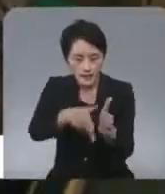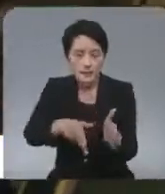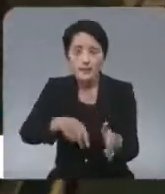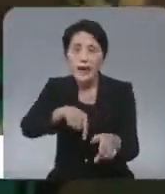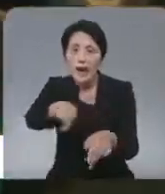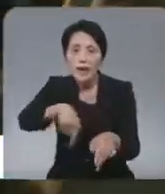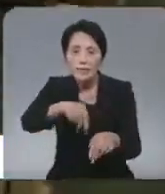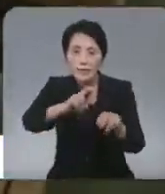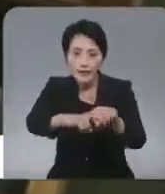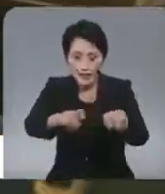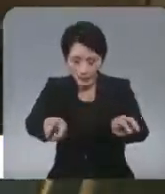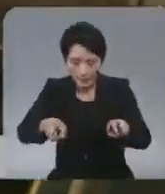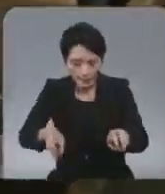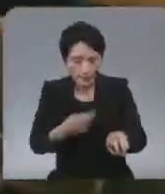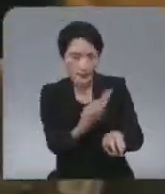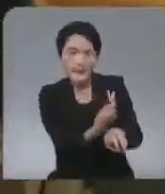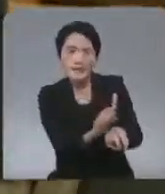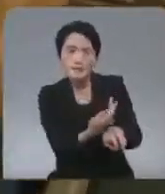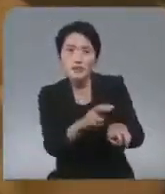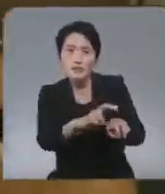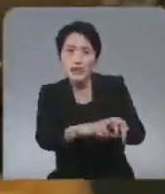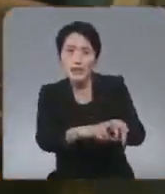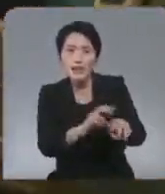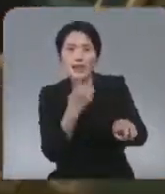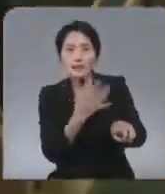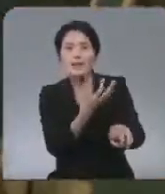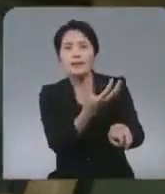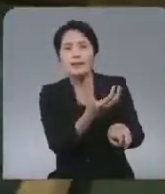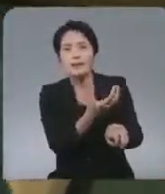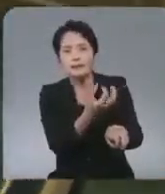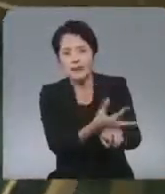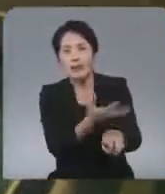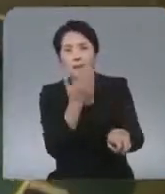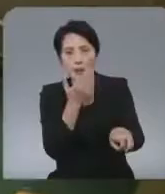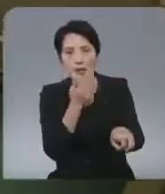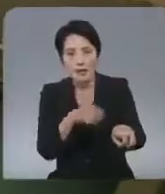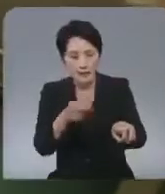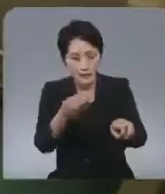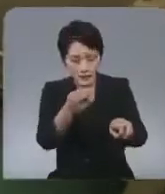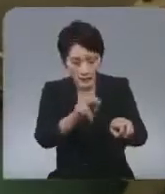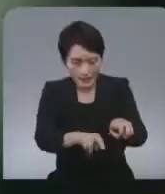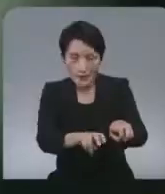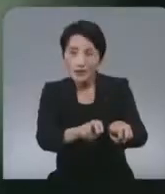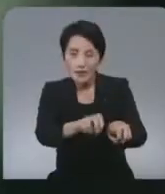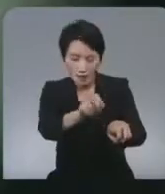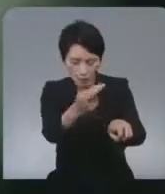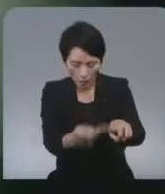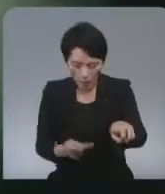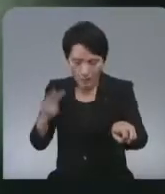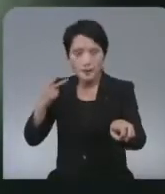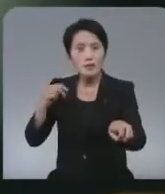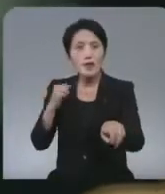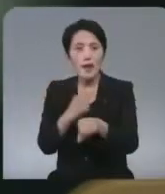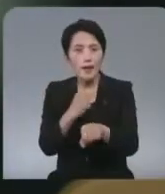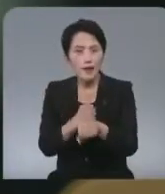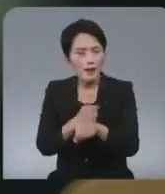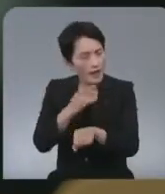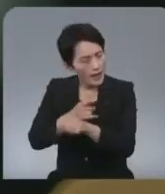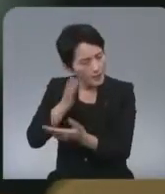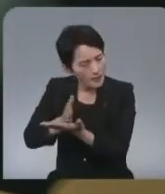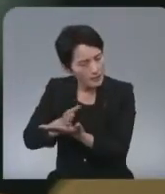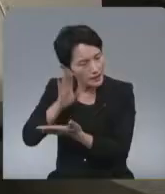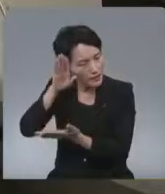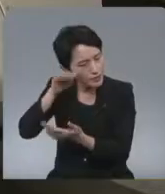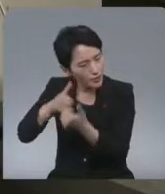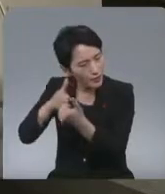决定是否销售列车内靠通道一侧座位的车票。农历新年列车票可在韩国铁道公社官网